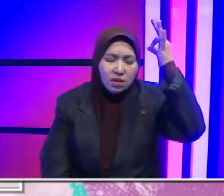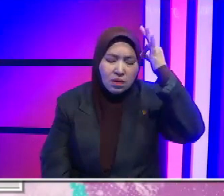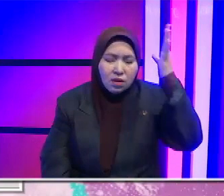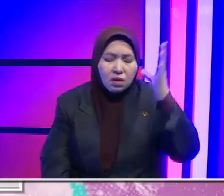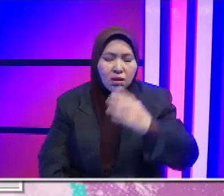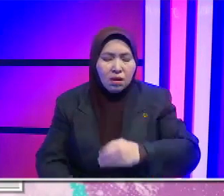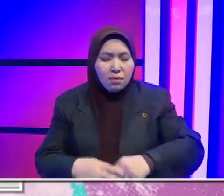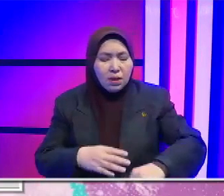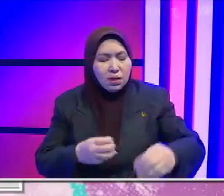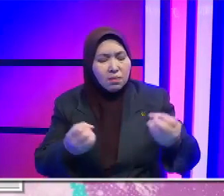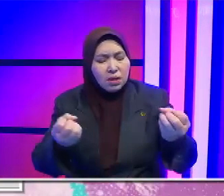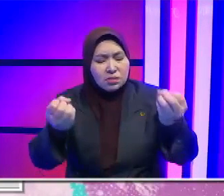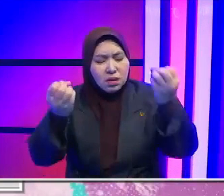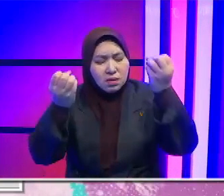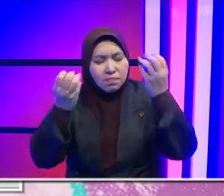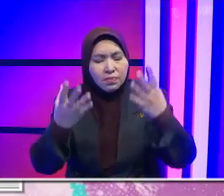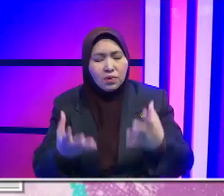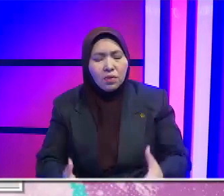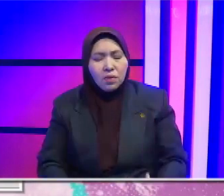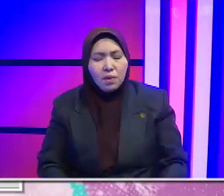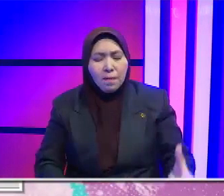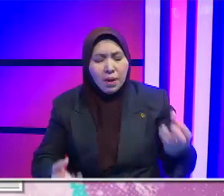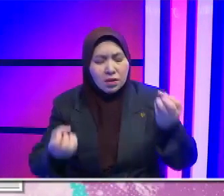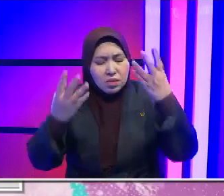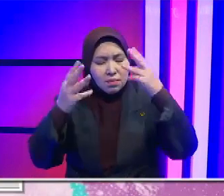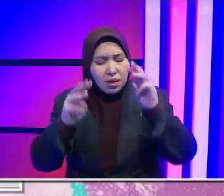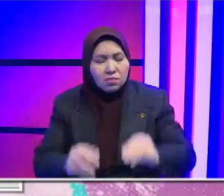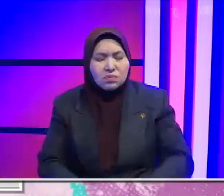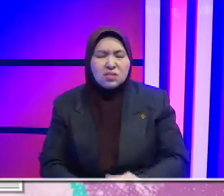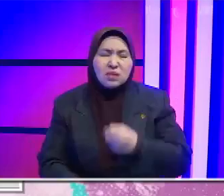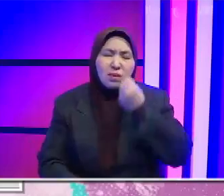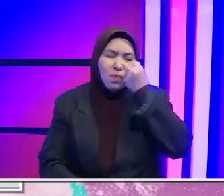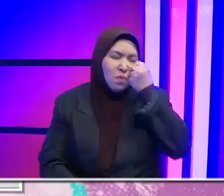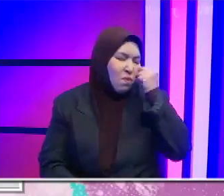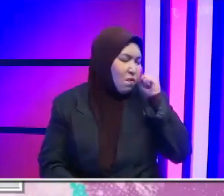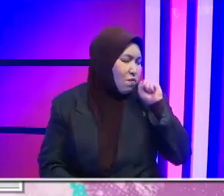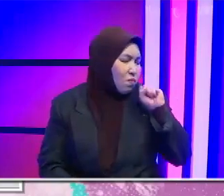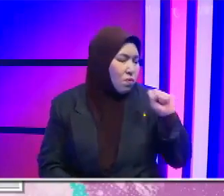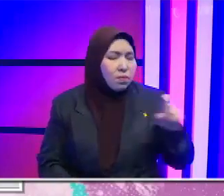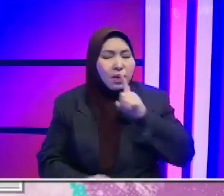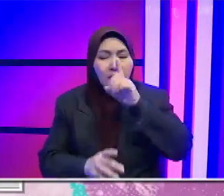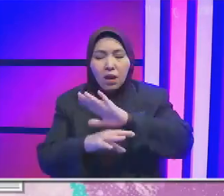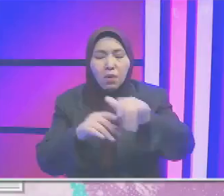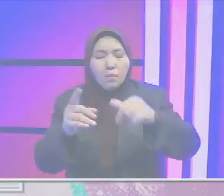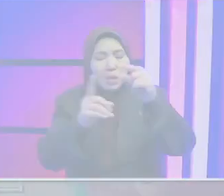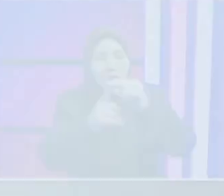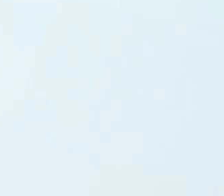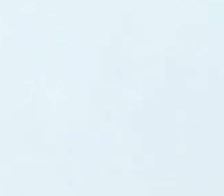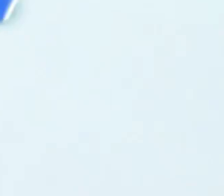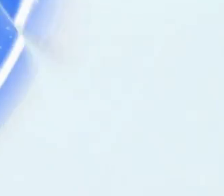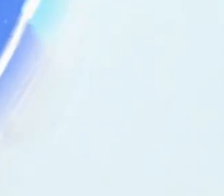الناس إلا كفورا. صدق الله العظيم.